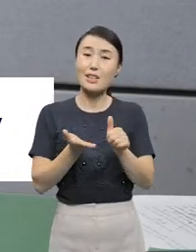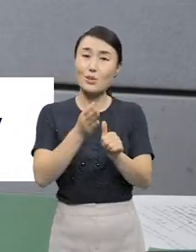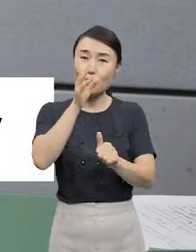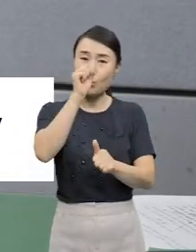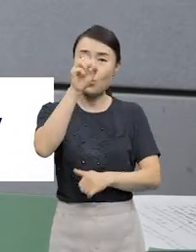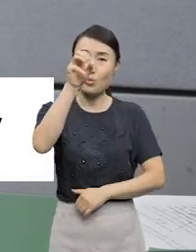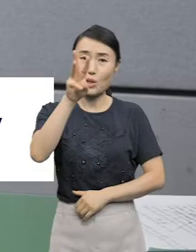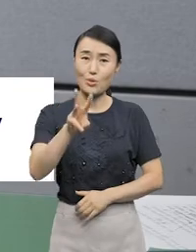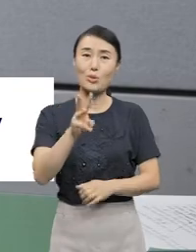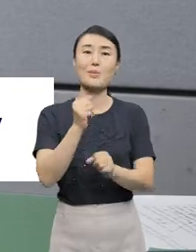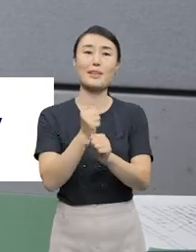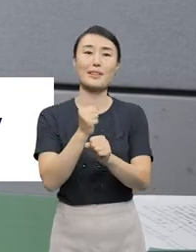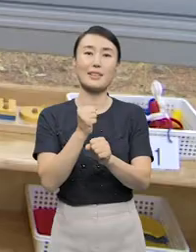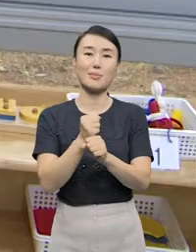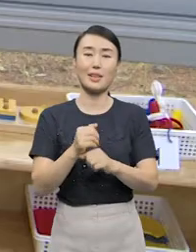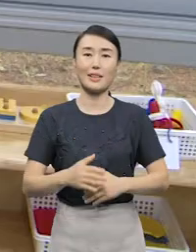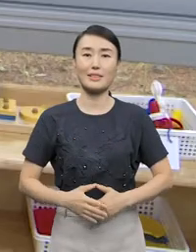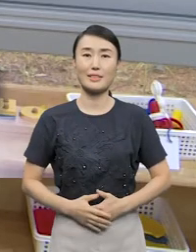광주를 만들겠습니다.